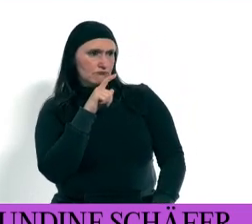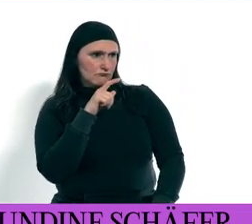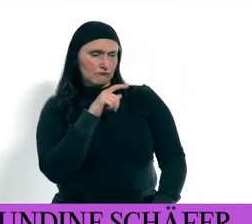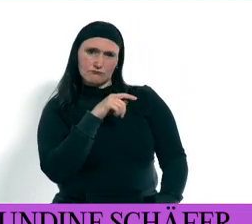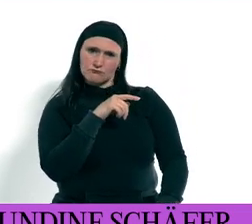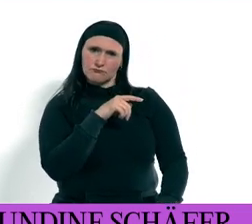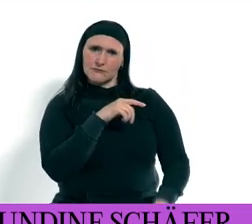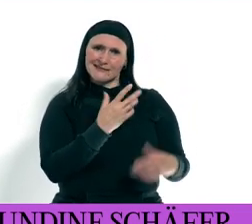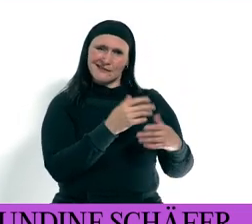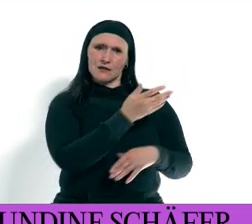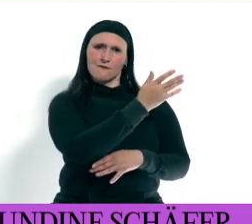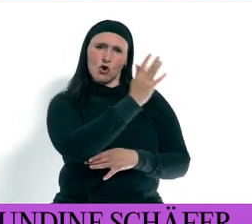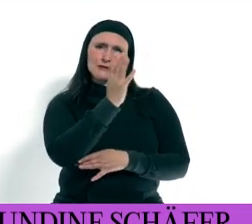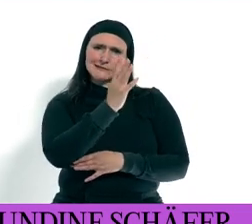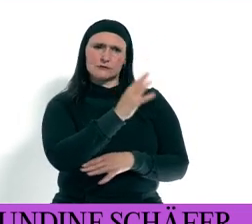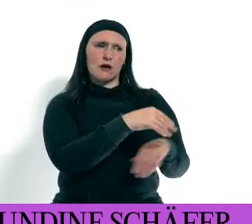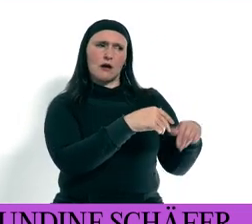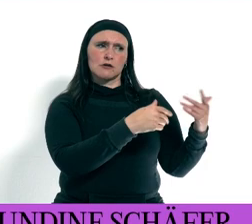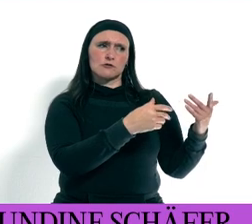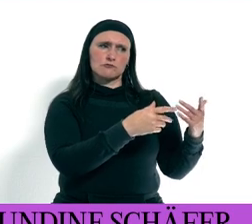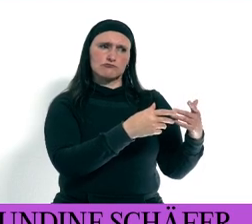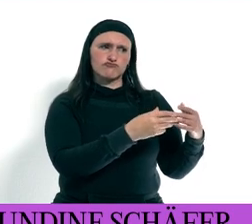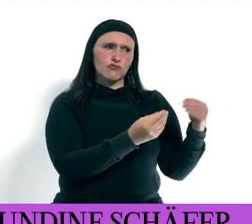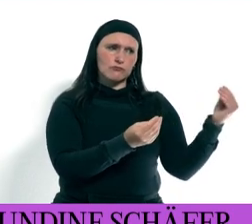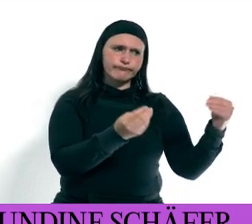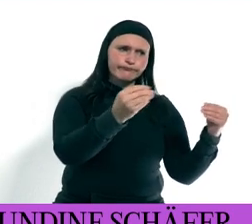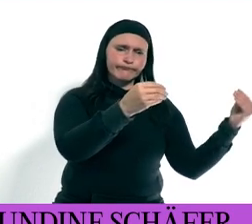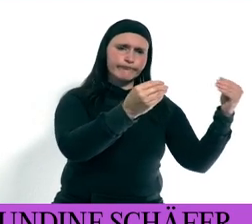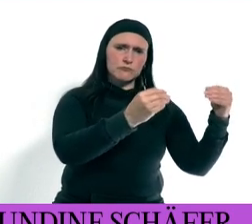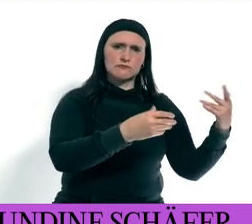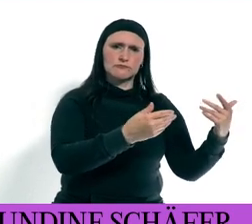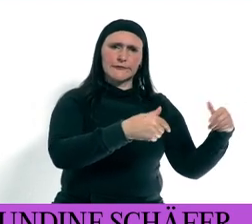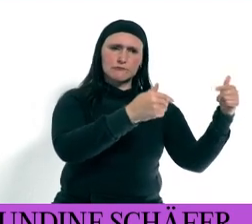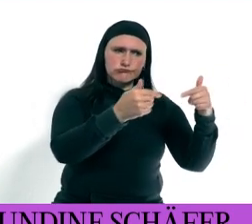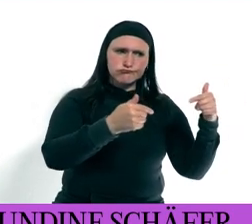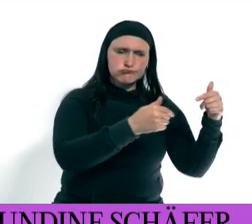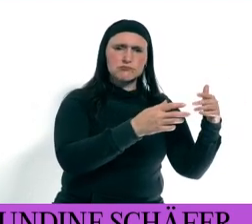Was uns ein weiteres Mal zeigt, wie wir eigentlich mit der Natur umgehen.